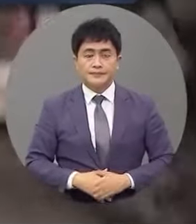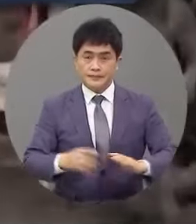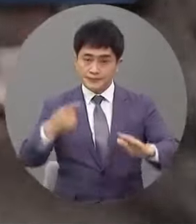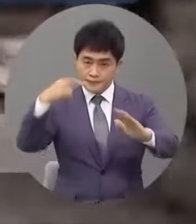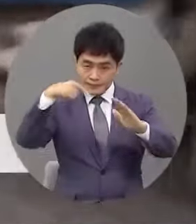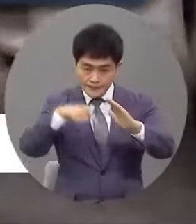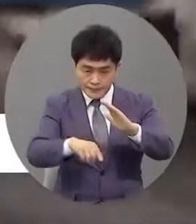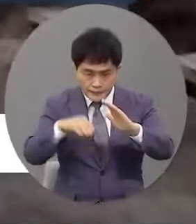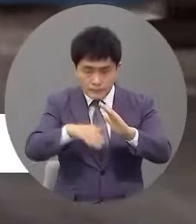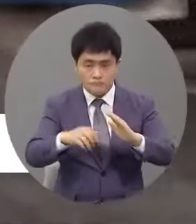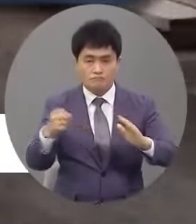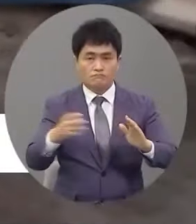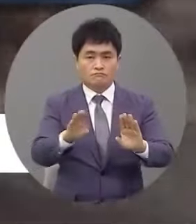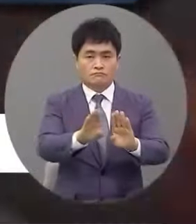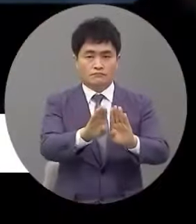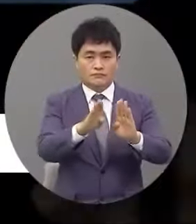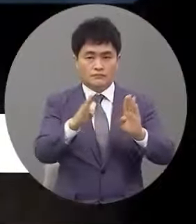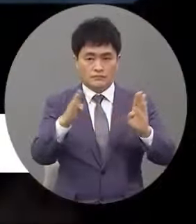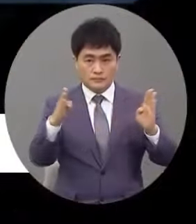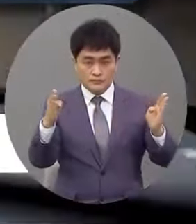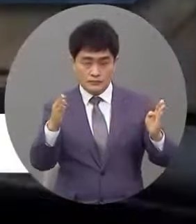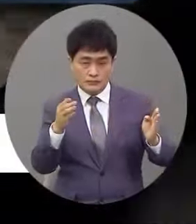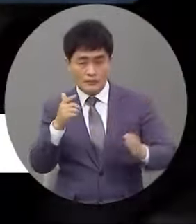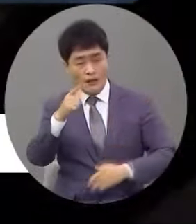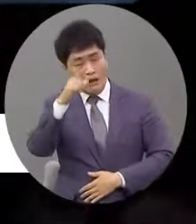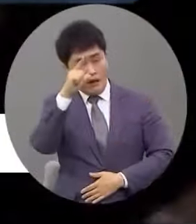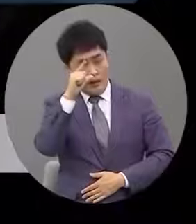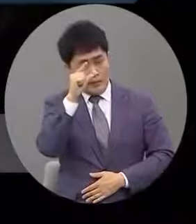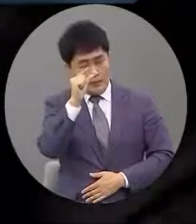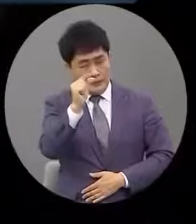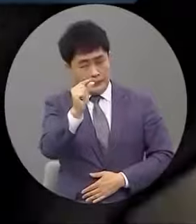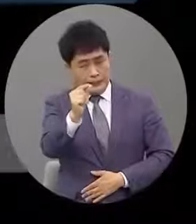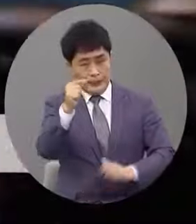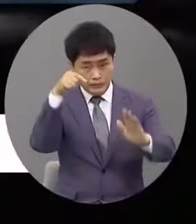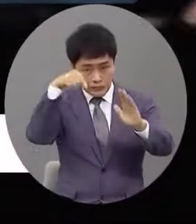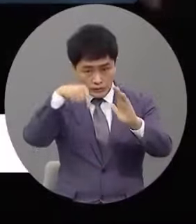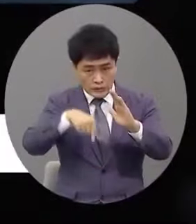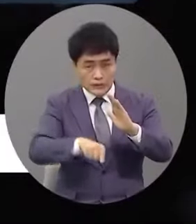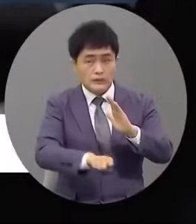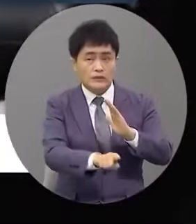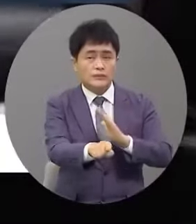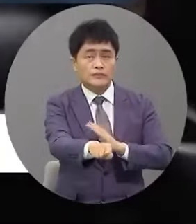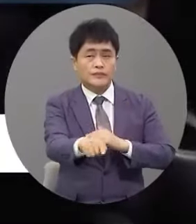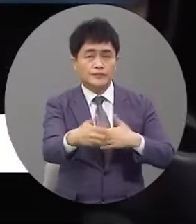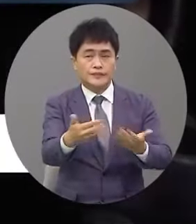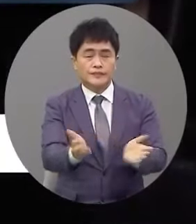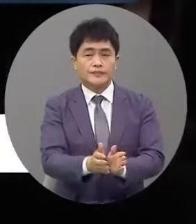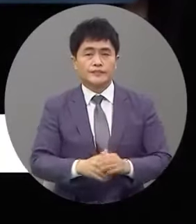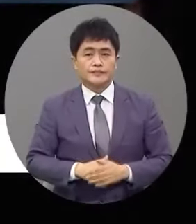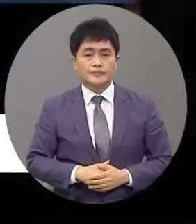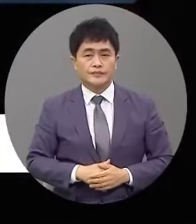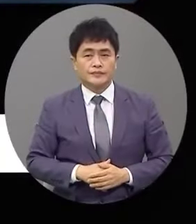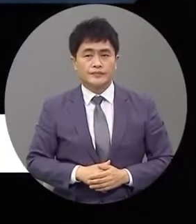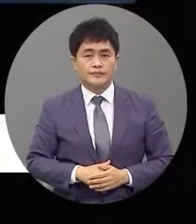지하 갱도에 문이 열립니다. 끝이 보이지 않는 터널. We are at the depth of